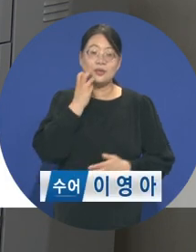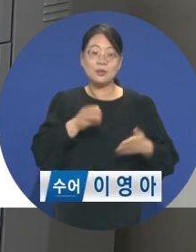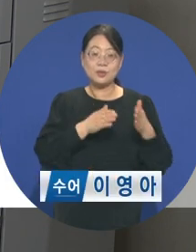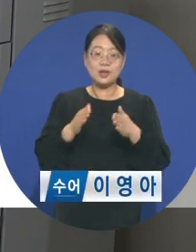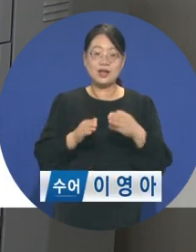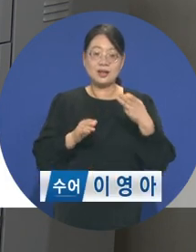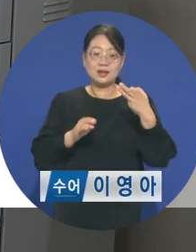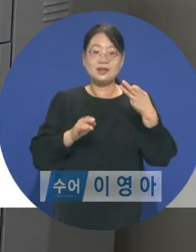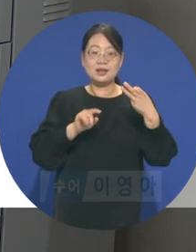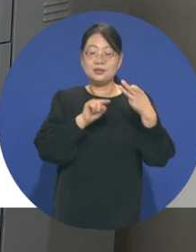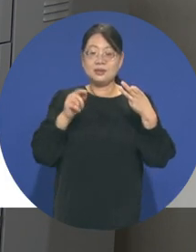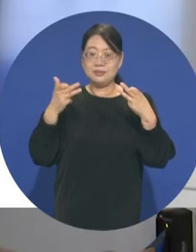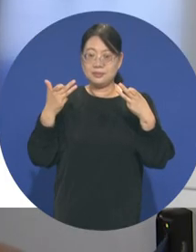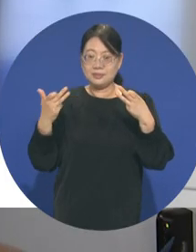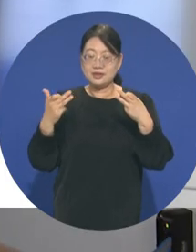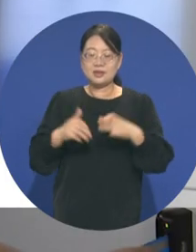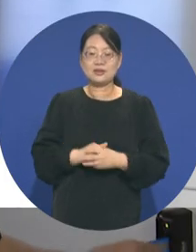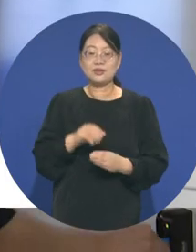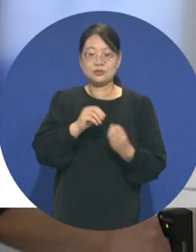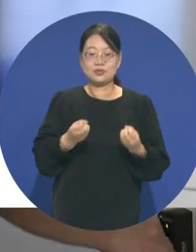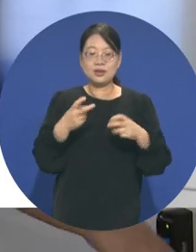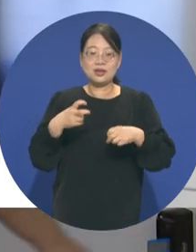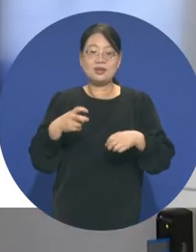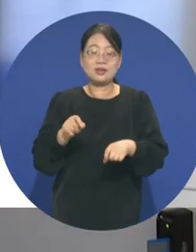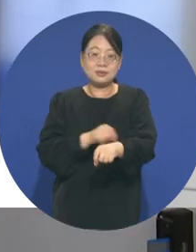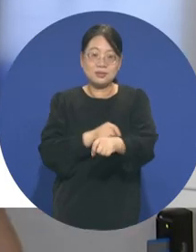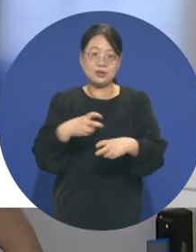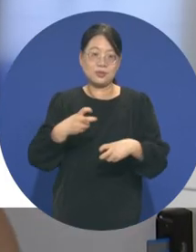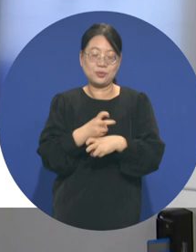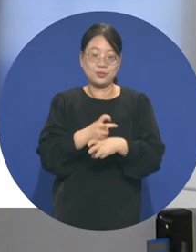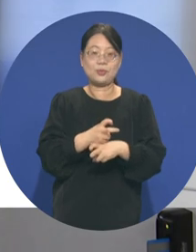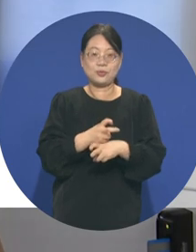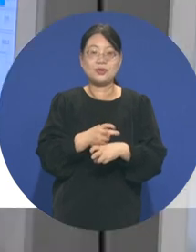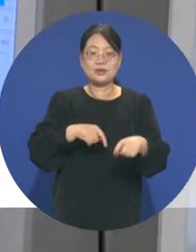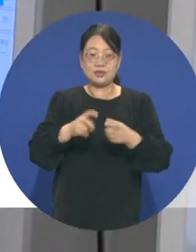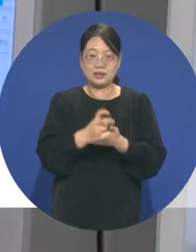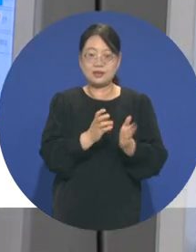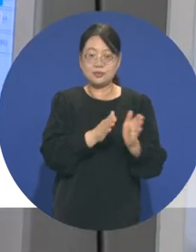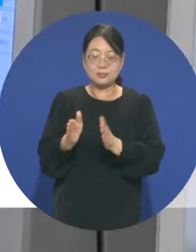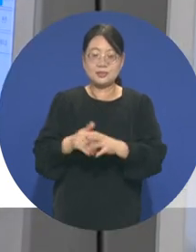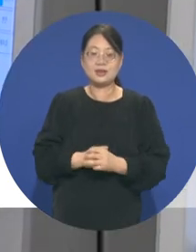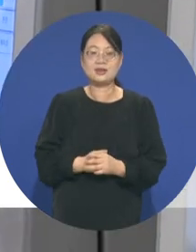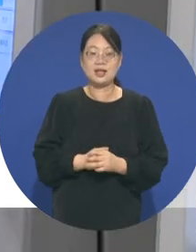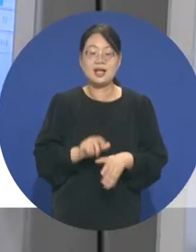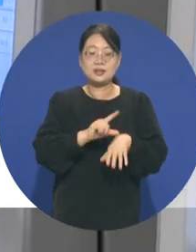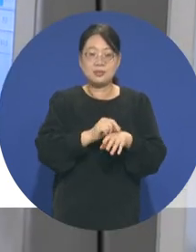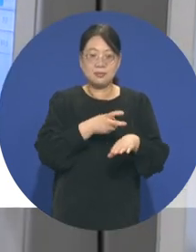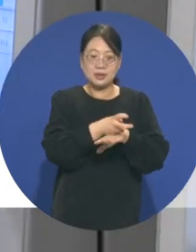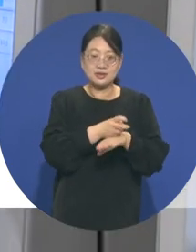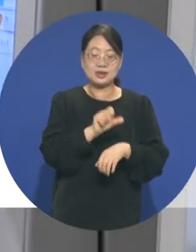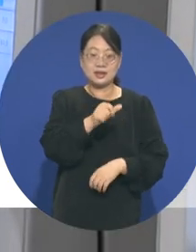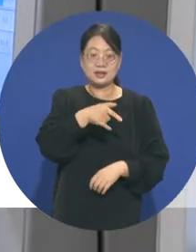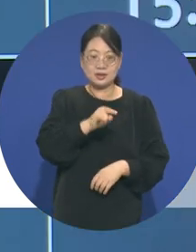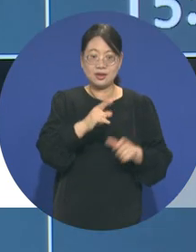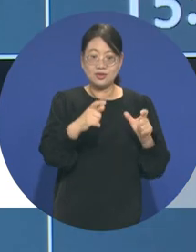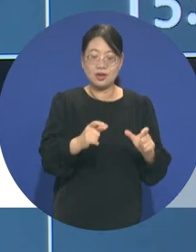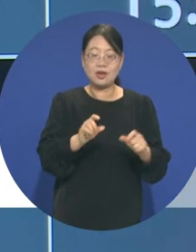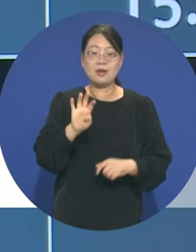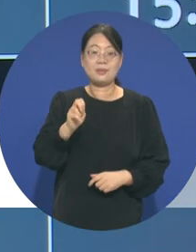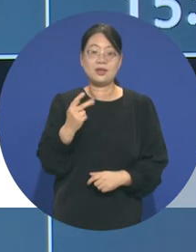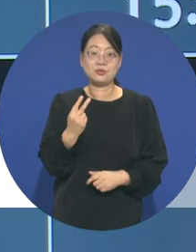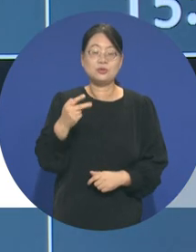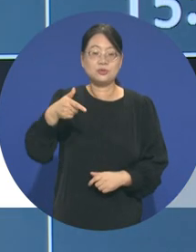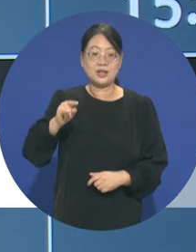경기도가 13일부터 18일까지 추석 특별 교통 대책을 추진합니다 먼저 시외 버스의 경우 다섯 개 권역에